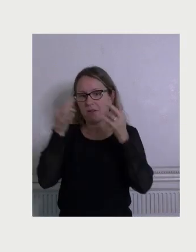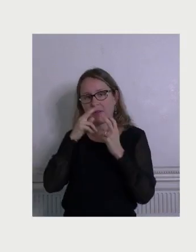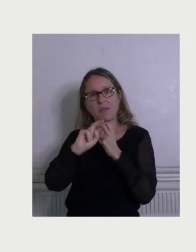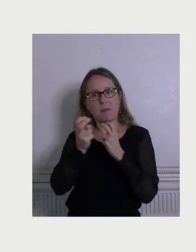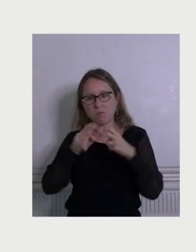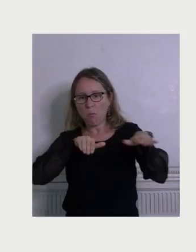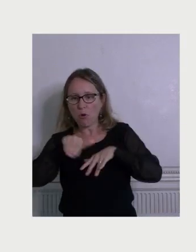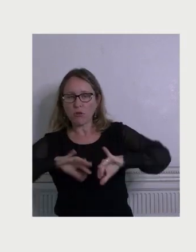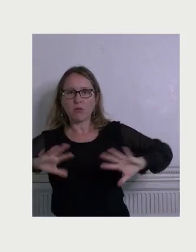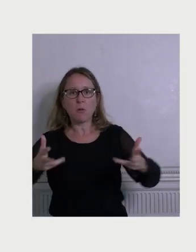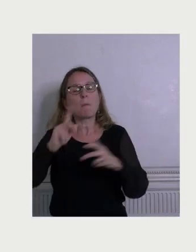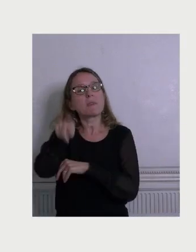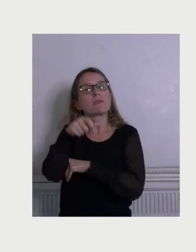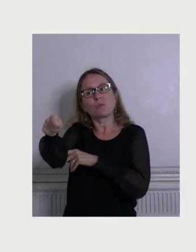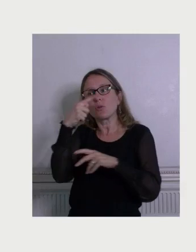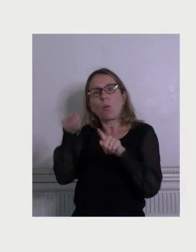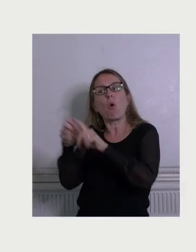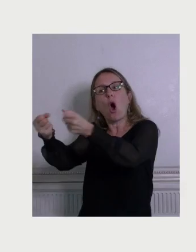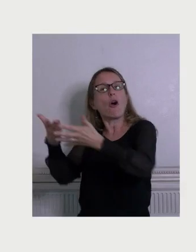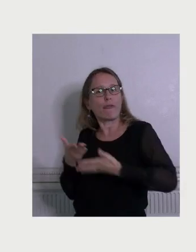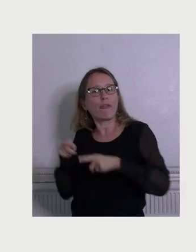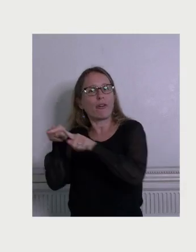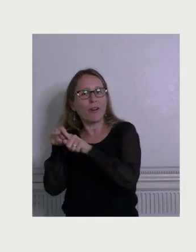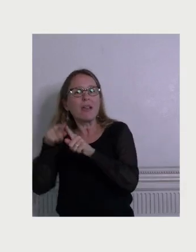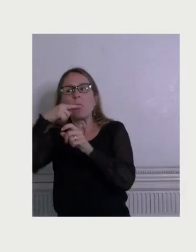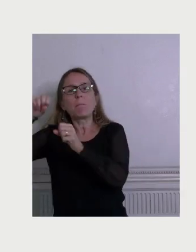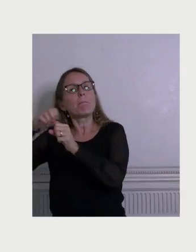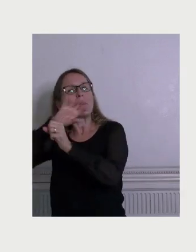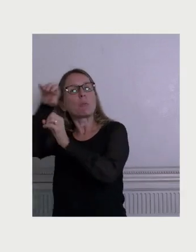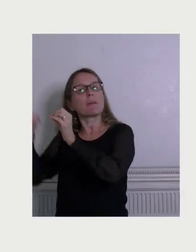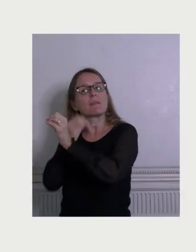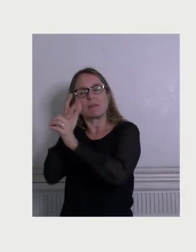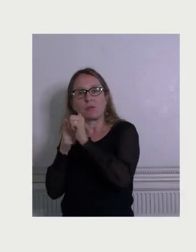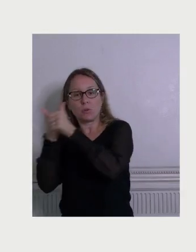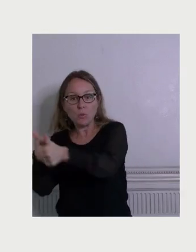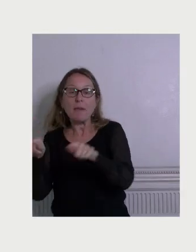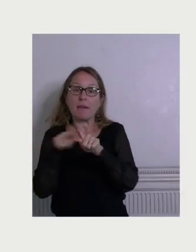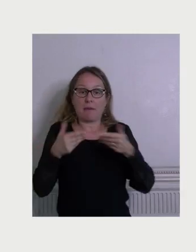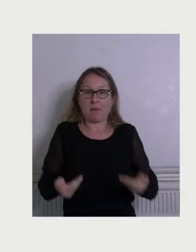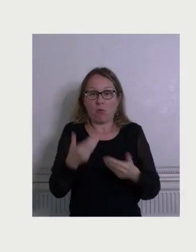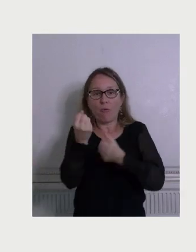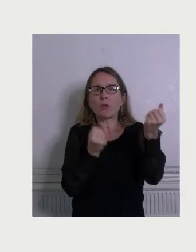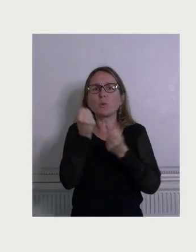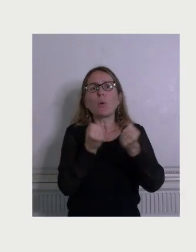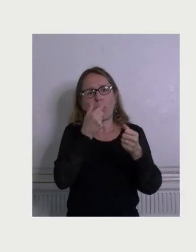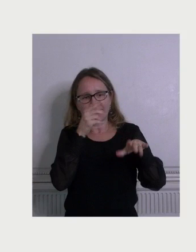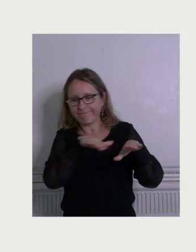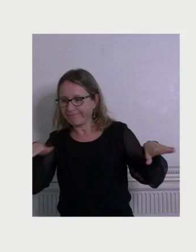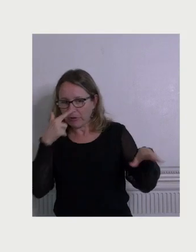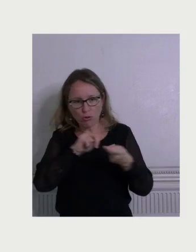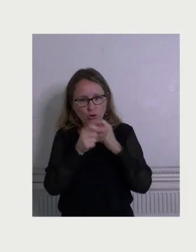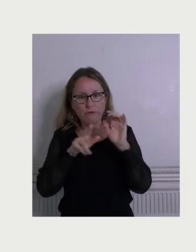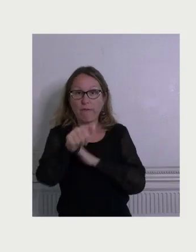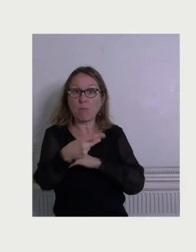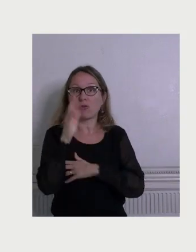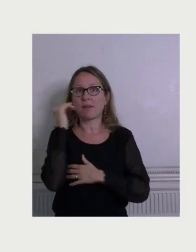la manifestation s'arrêtait à 21h30 pendant 3 jours. Elle s'arrêtera à 21h le vendredi et le samedi soir et à 20h le